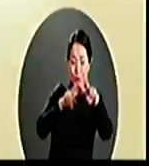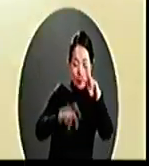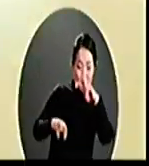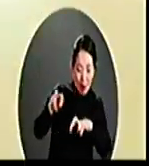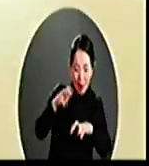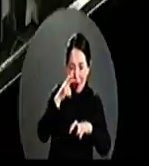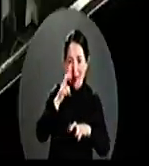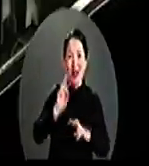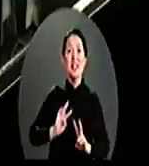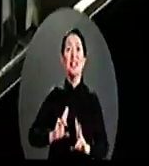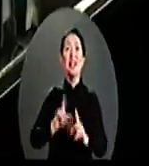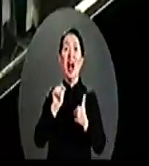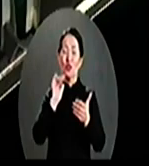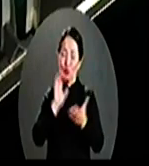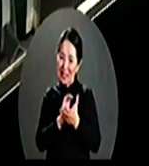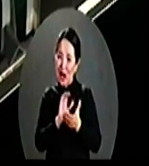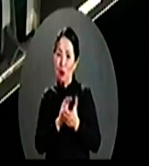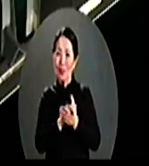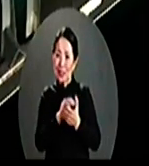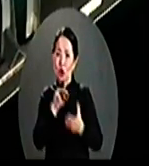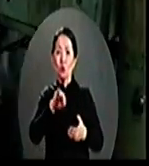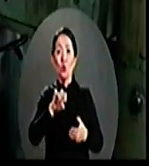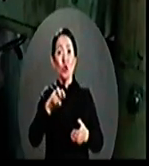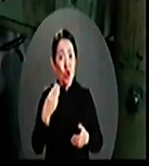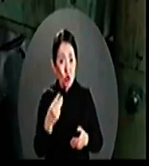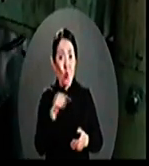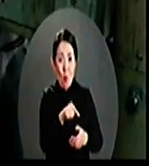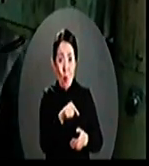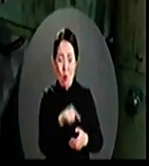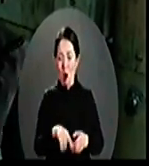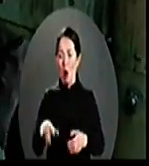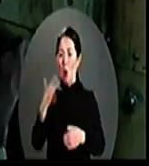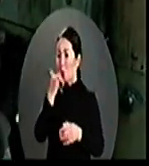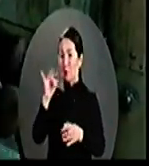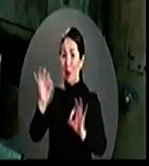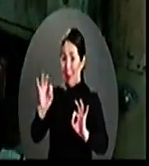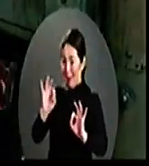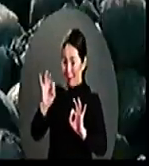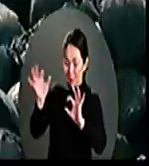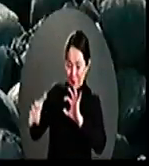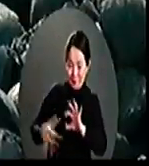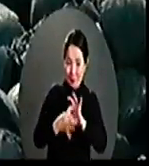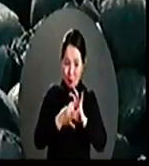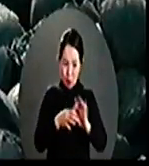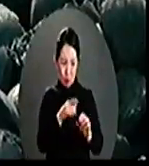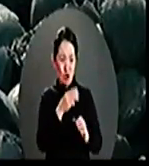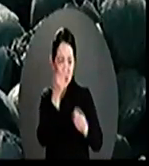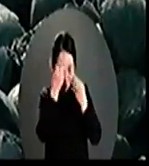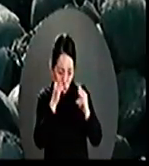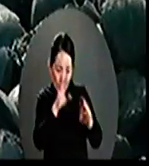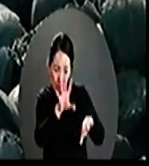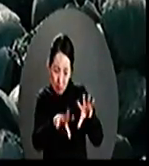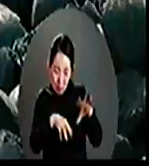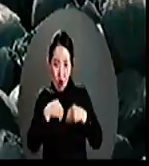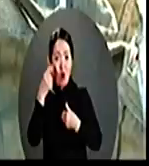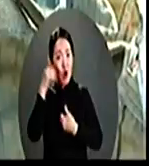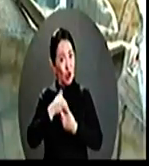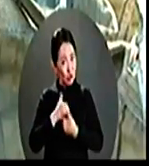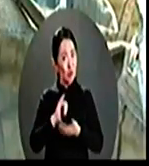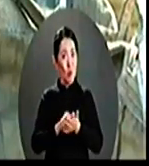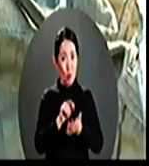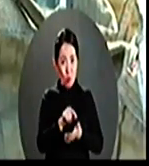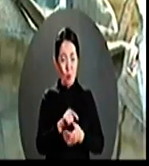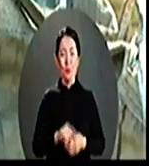эрдэмтдийн судалгааны үр дүнд бий болсон сайжруулсан шахмал түлш юм. Утаагүй өвөлдсөн Улаанбаатарчууд шинжлэх ухааны салбарын хүчийг хамгийн